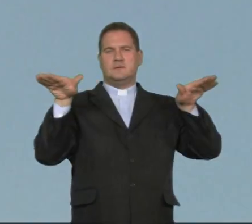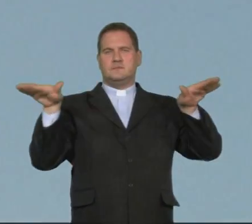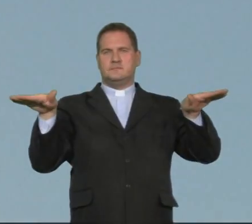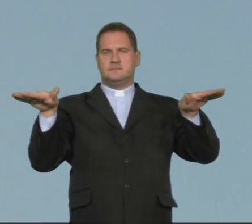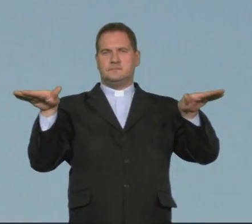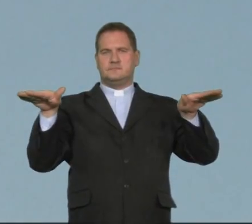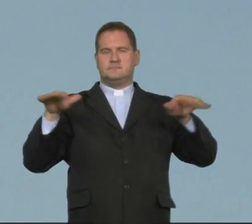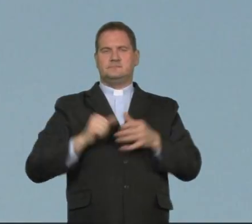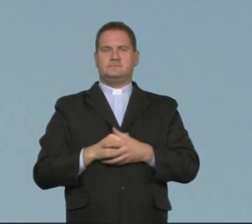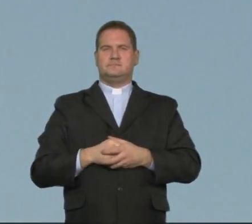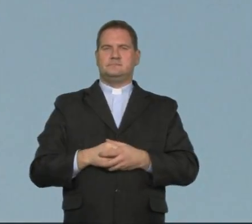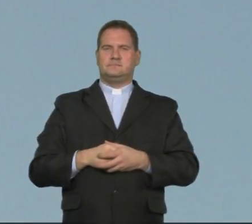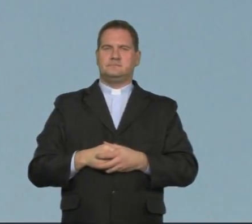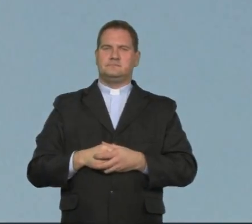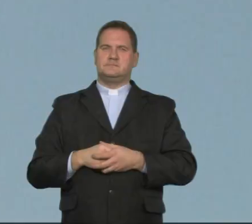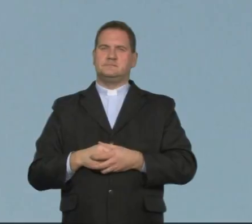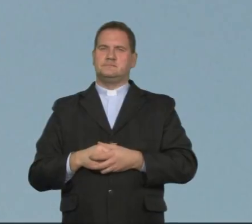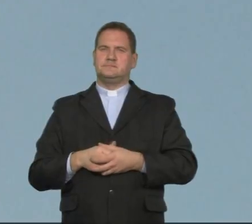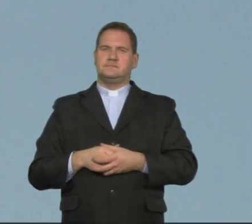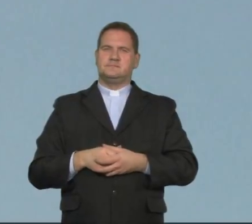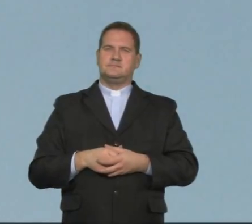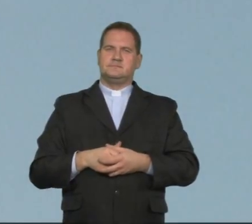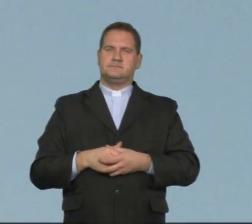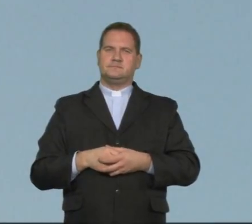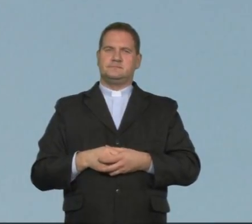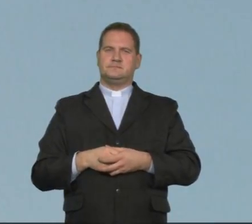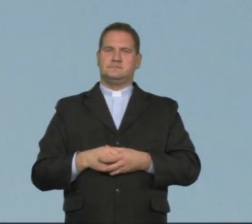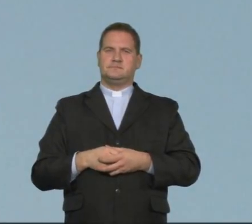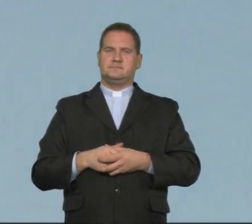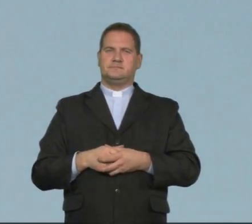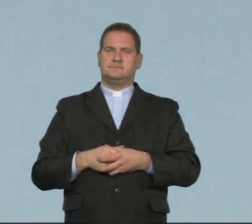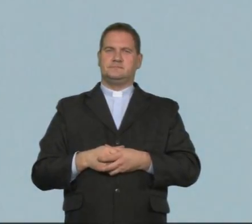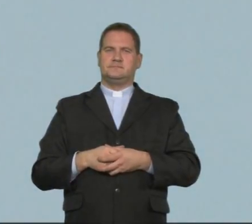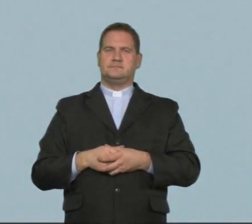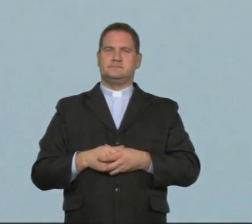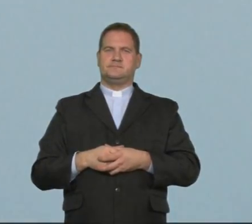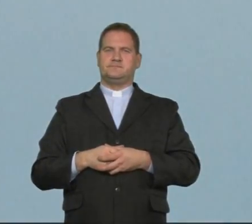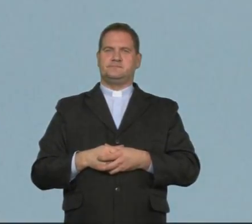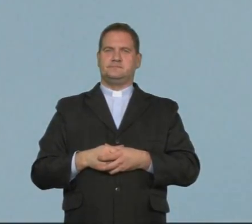polaną, płynąc w powietrzu na nieruchomych skrzydłach.